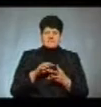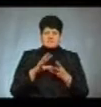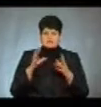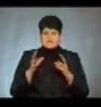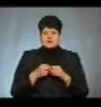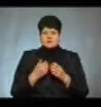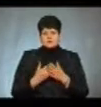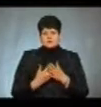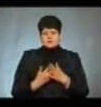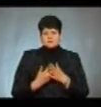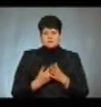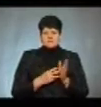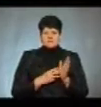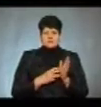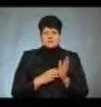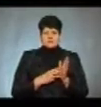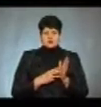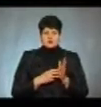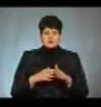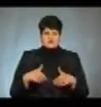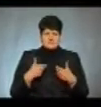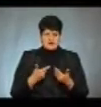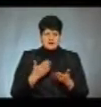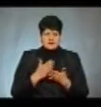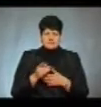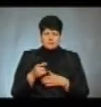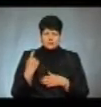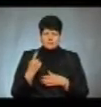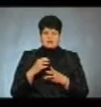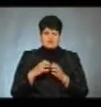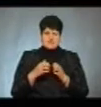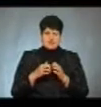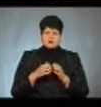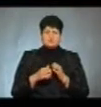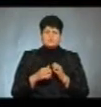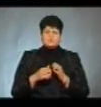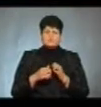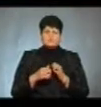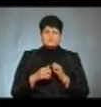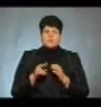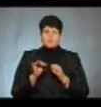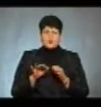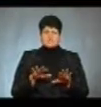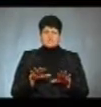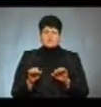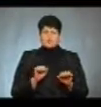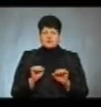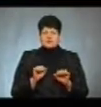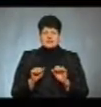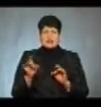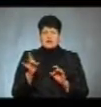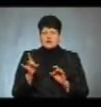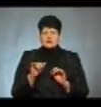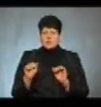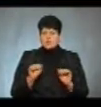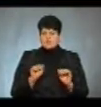загальному близько 700 звернень є по Тернопільській області, в середньому по місцевих управліннях, по районних